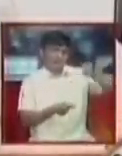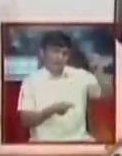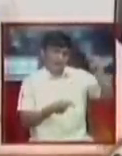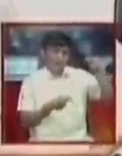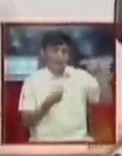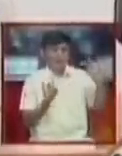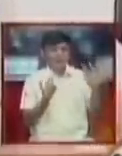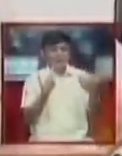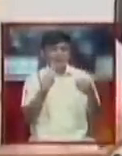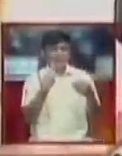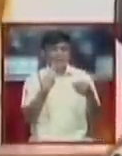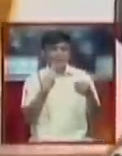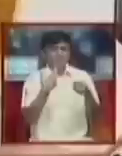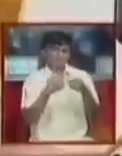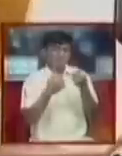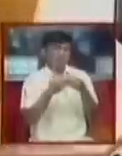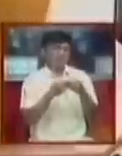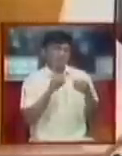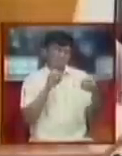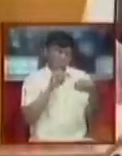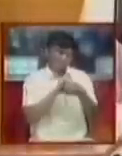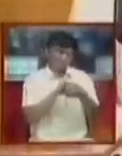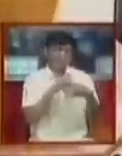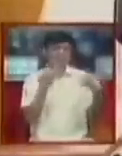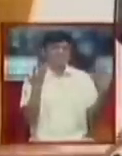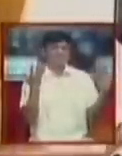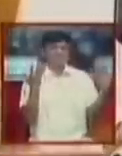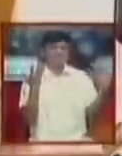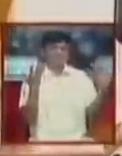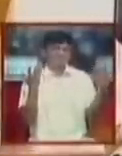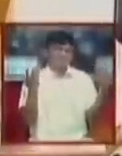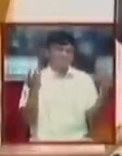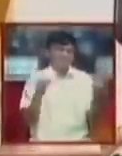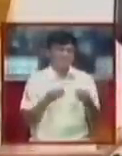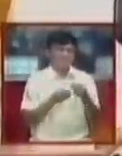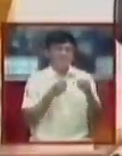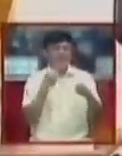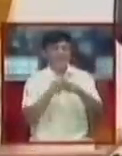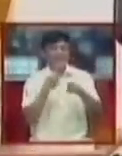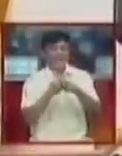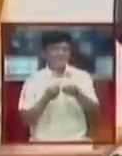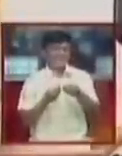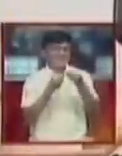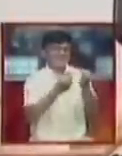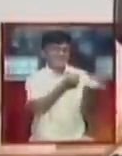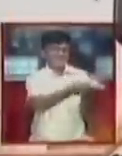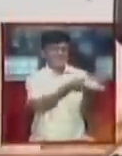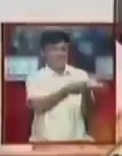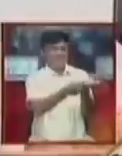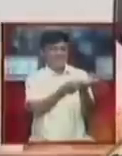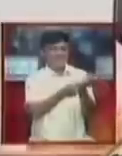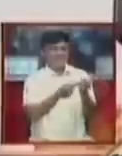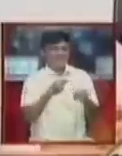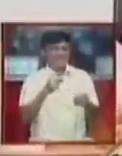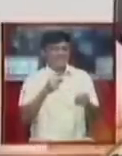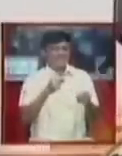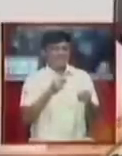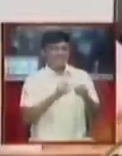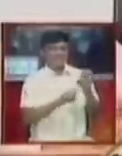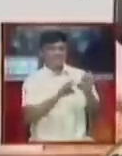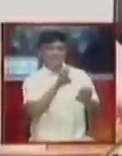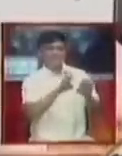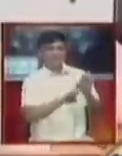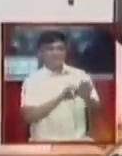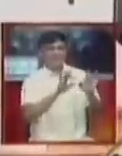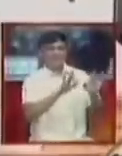empleyado. Dahil sa pakikisama, nahihirapan ng bisor na bigyan ng makatarungan rating ang mga tauhan niya.